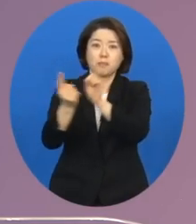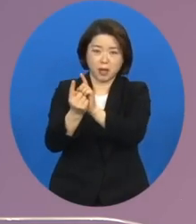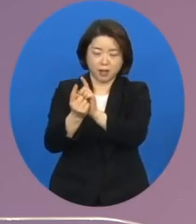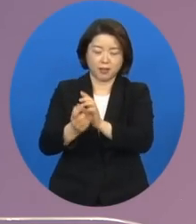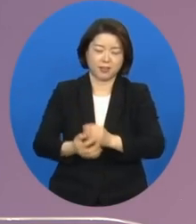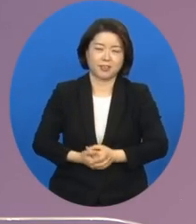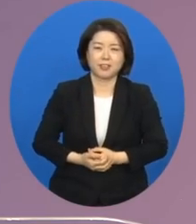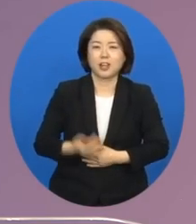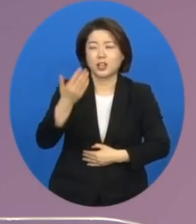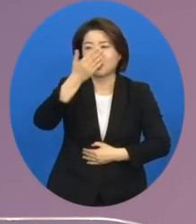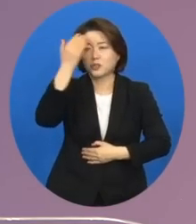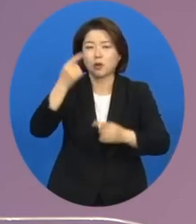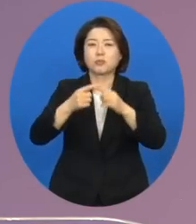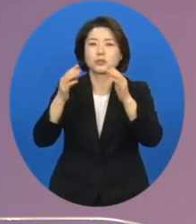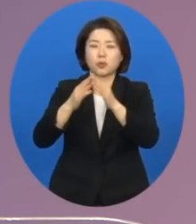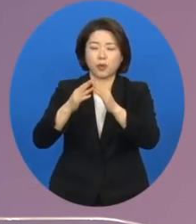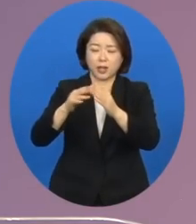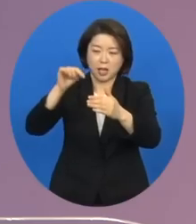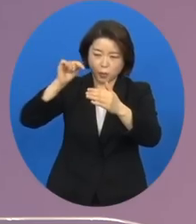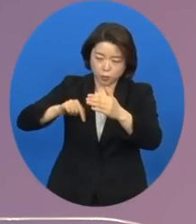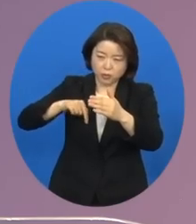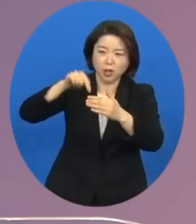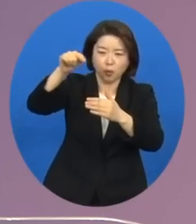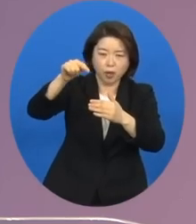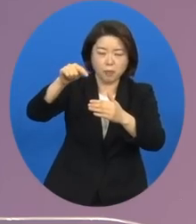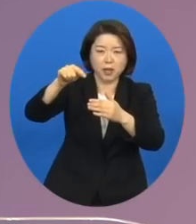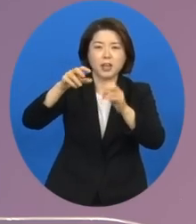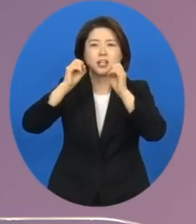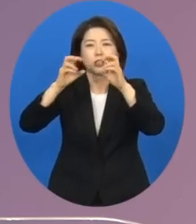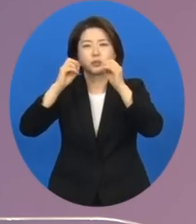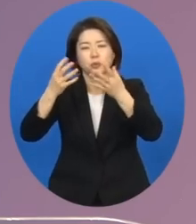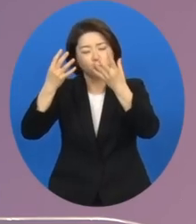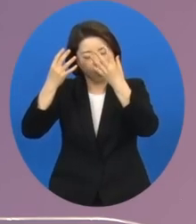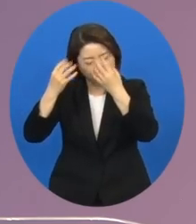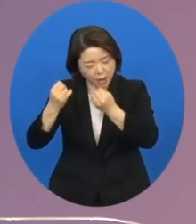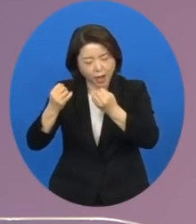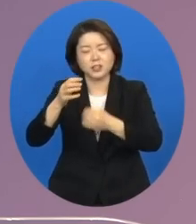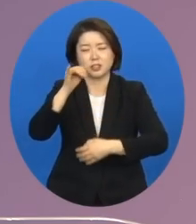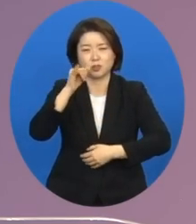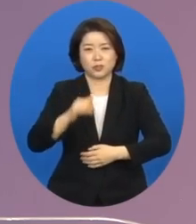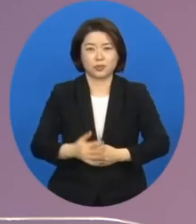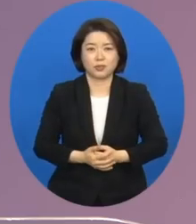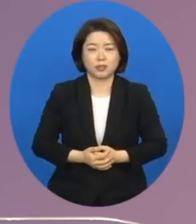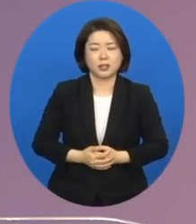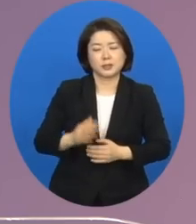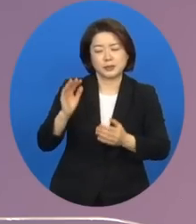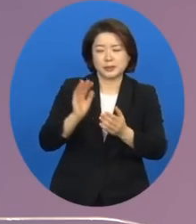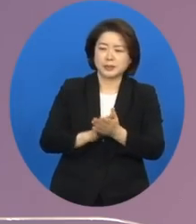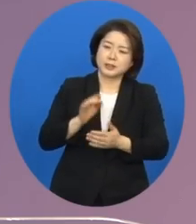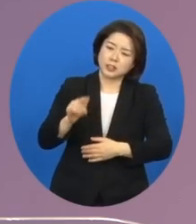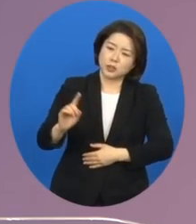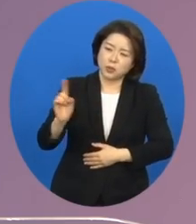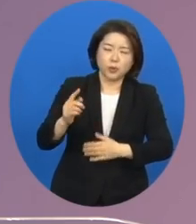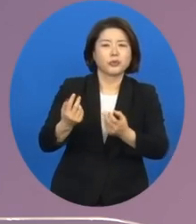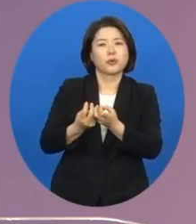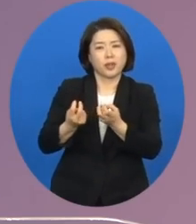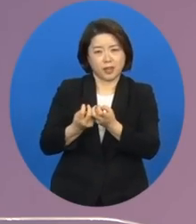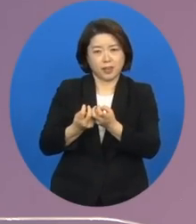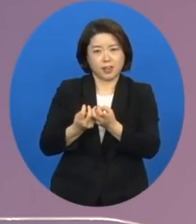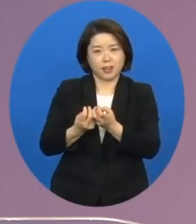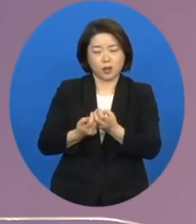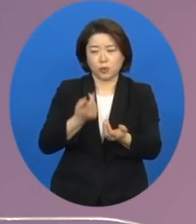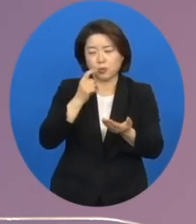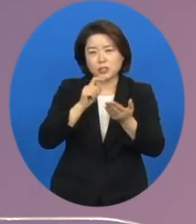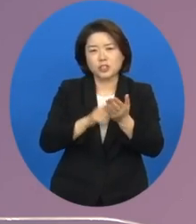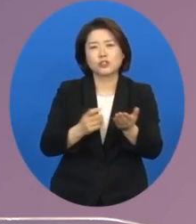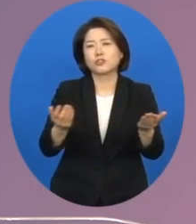젊은이 교회 같은 경우는 국내 해외 선교가 여름에 아주 활발히 일어납니다 그래서 이것을 어떻게 해야 할까 그래서 쉽지